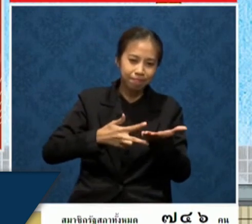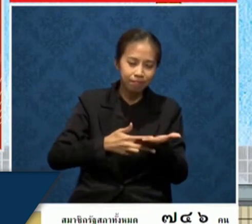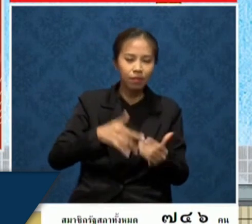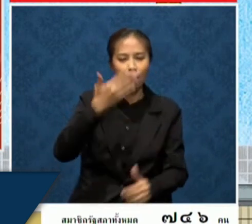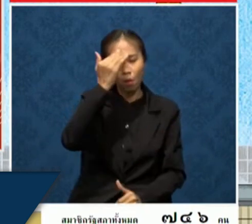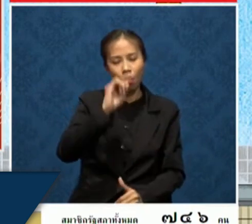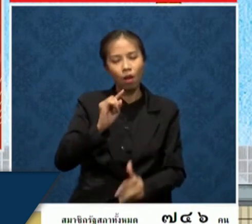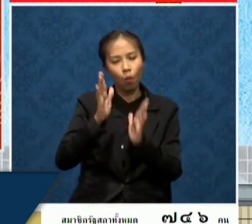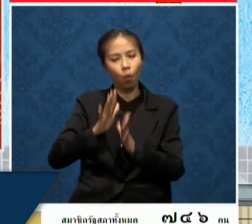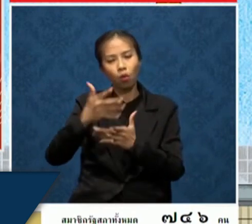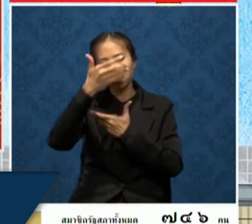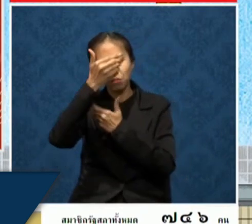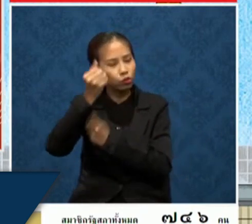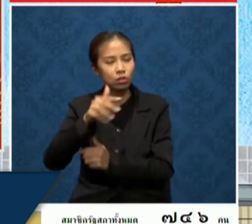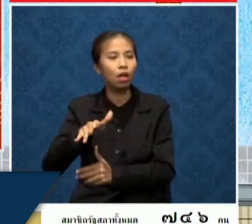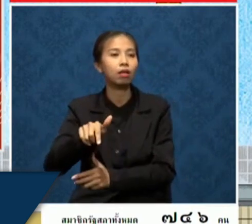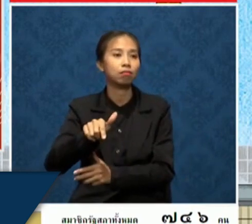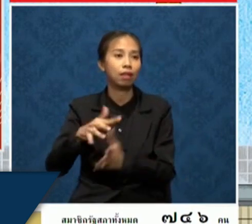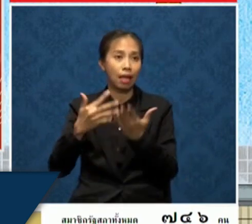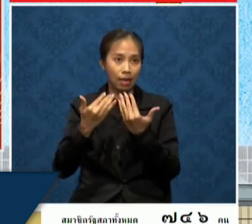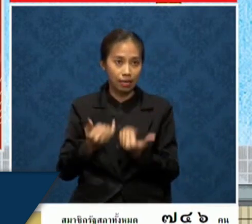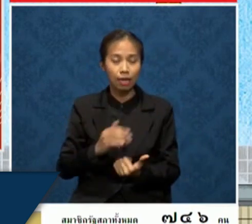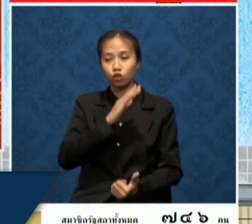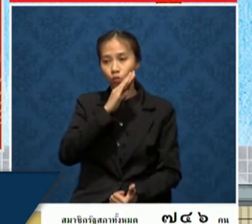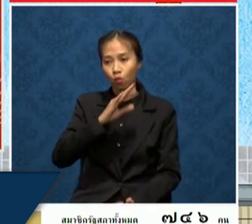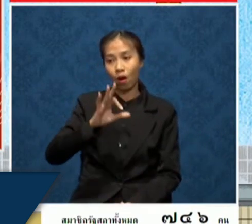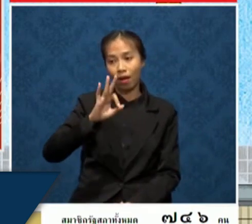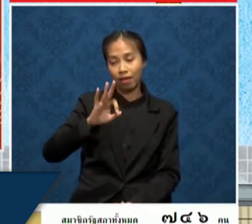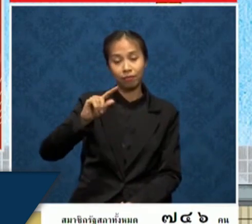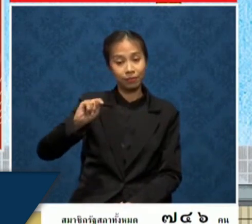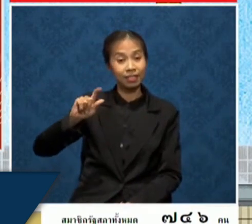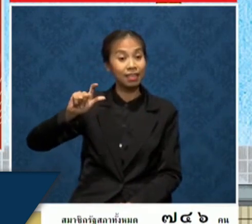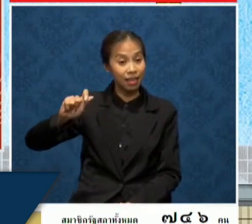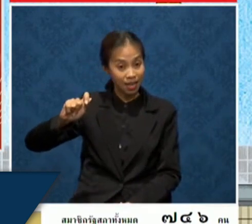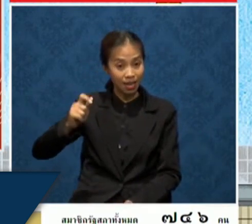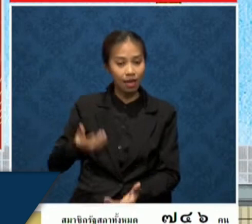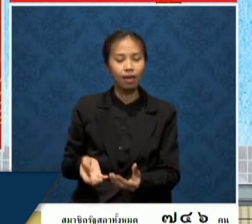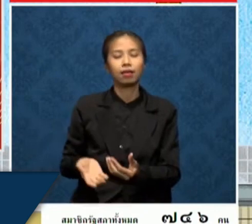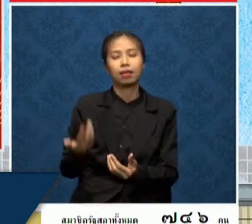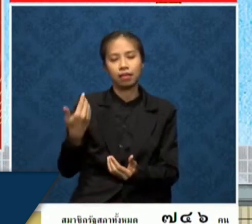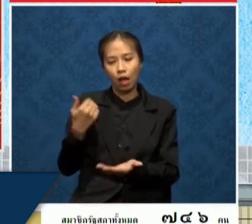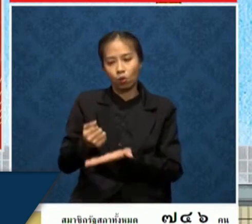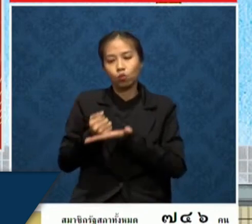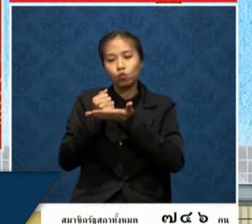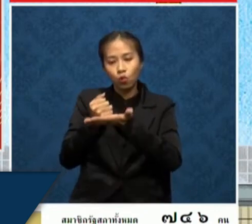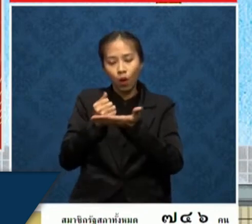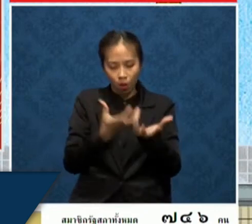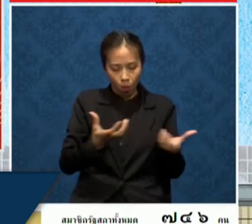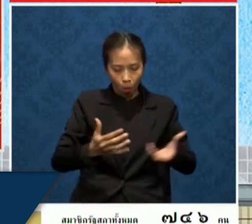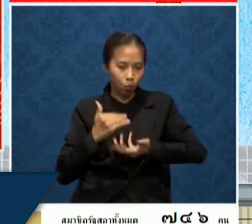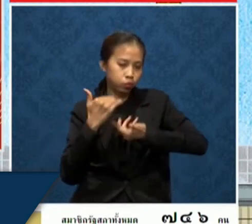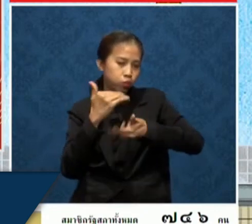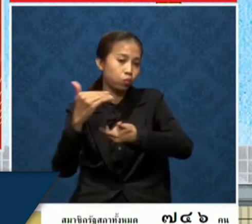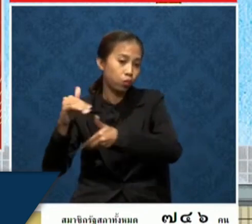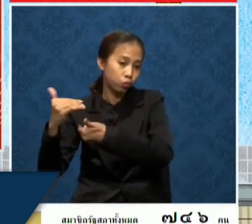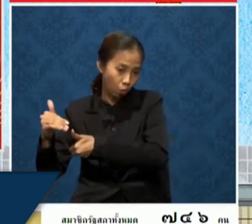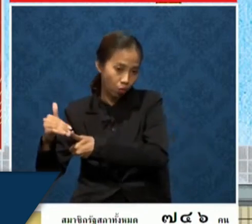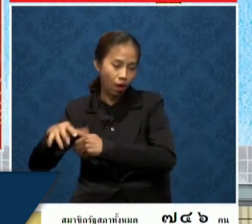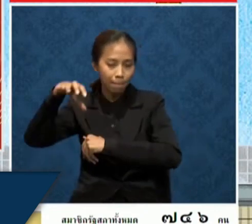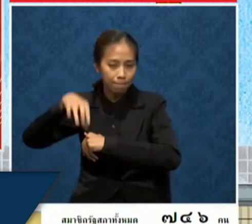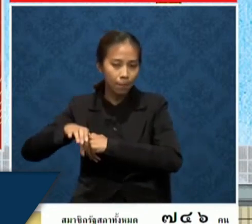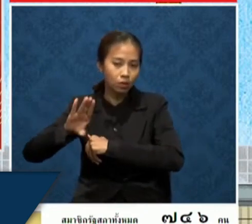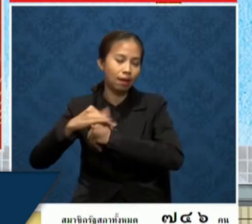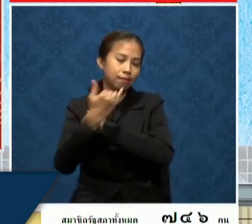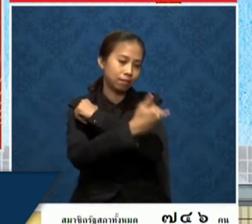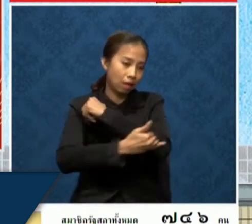ำคัญการมี FTA เพิ่มขึ้นเป็นประโยชน์กับไทยช่วยเพิ่มแต้มต่อในการส่งออกดึงดูดการลงทุนช่วยให้บริษัทต่างชาติ